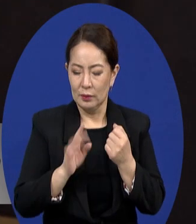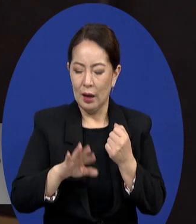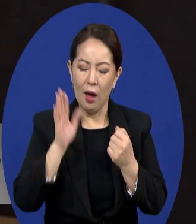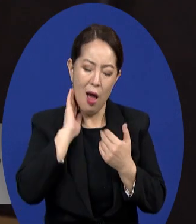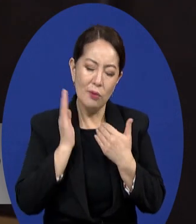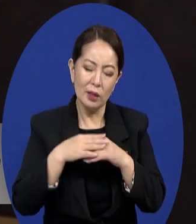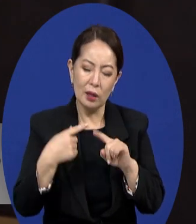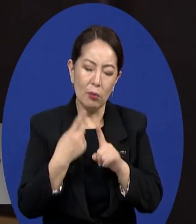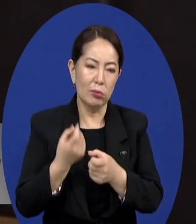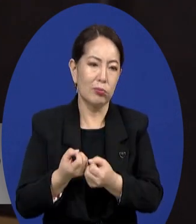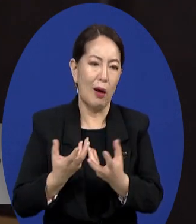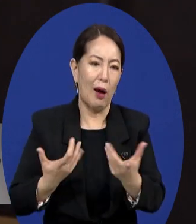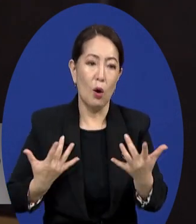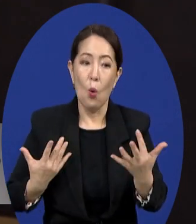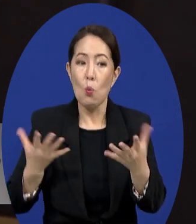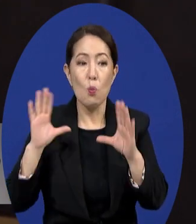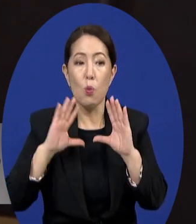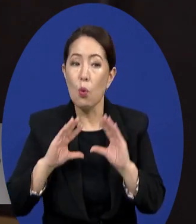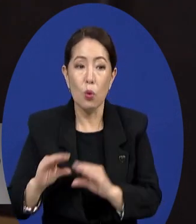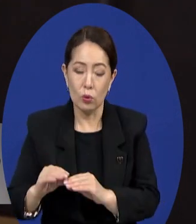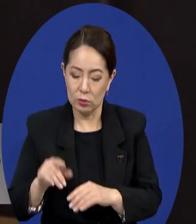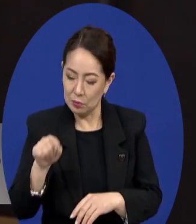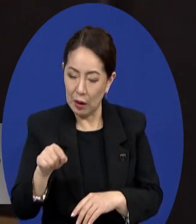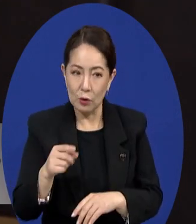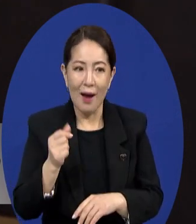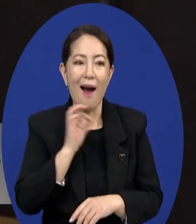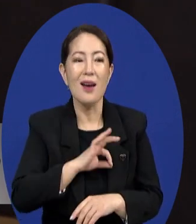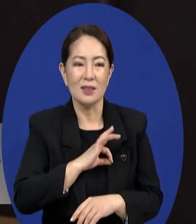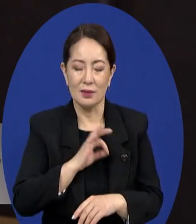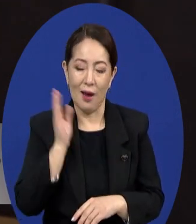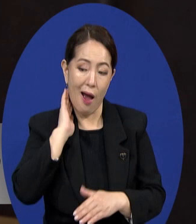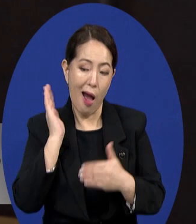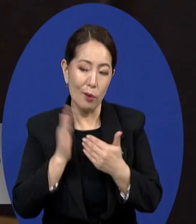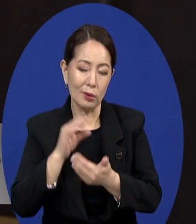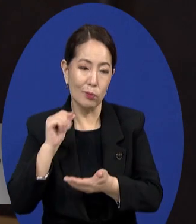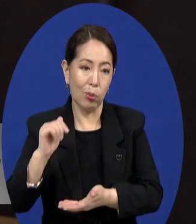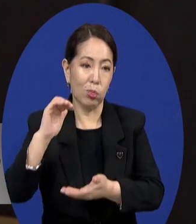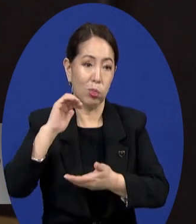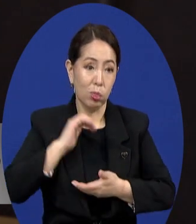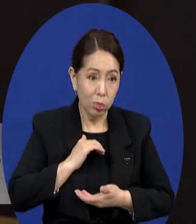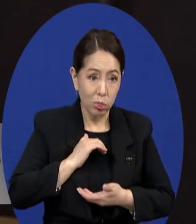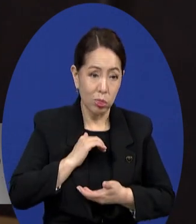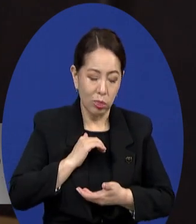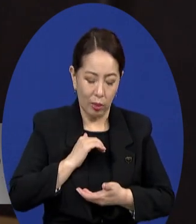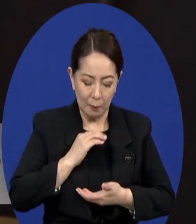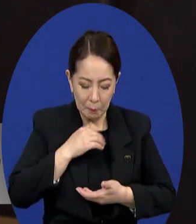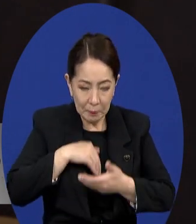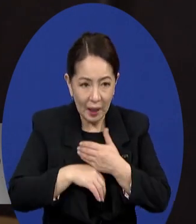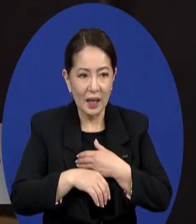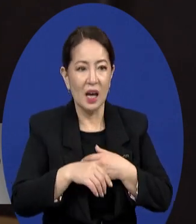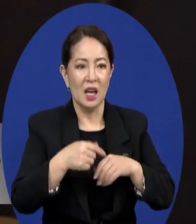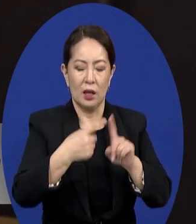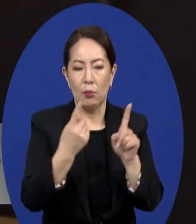байна. Магадгүй ашигтай байгаа учраас авсан авилгын авилгын хэмжээ буюу хэл ахуйн гэмтэргийн энэ